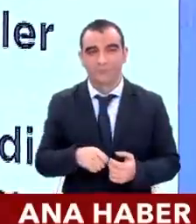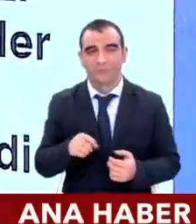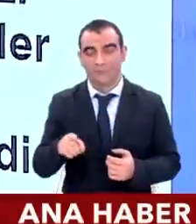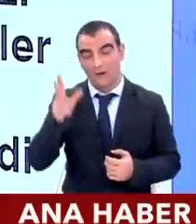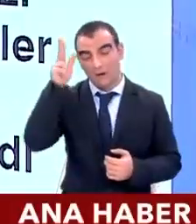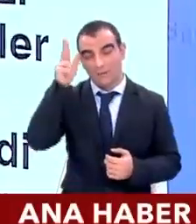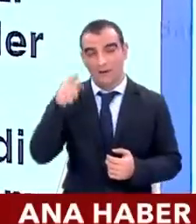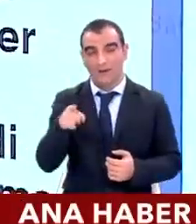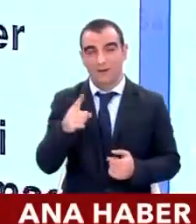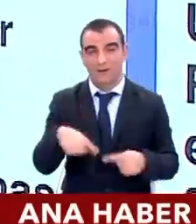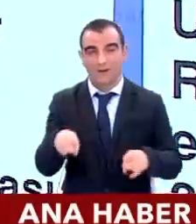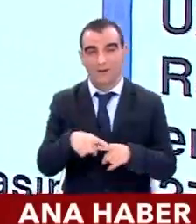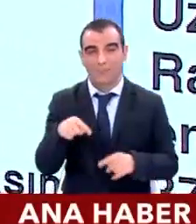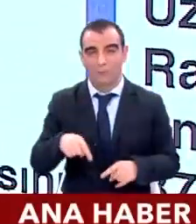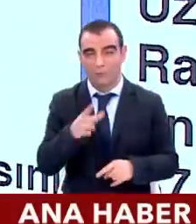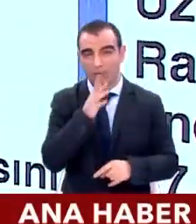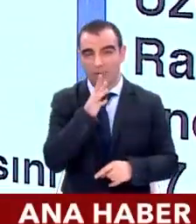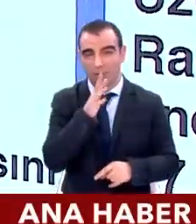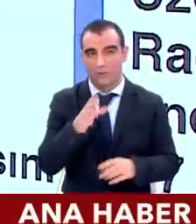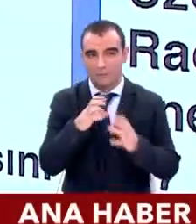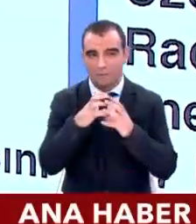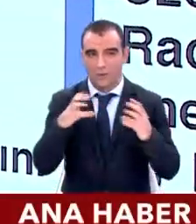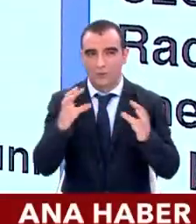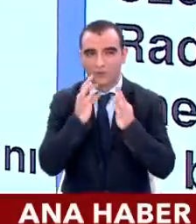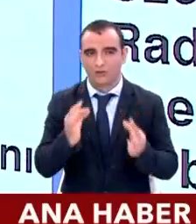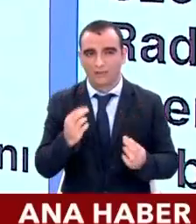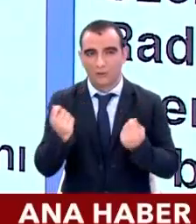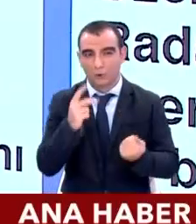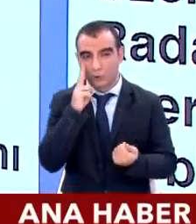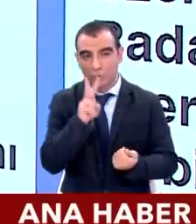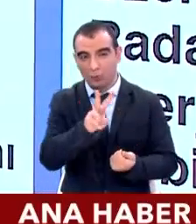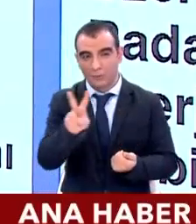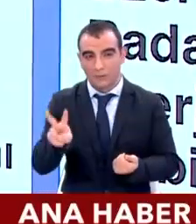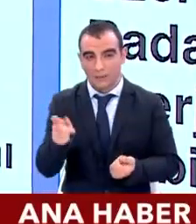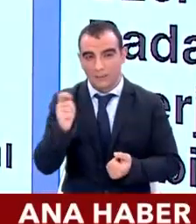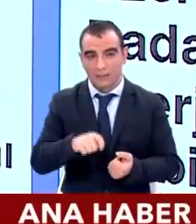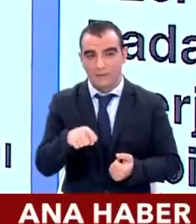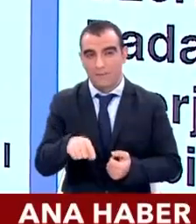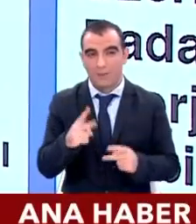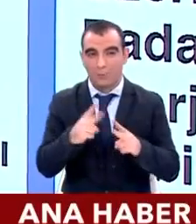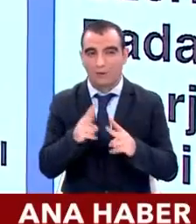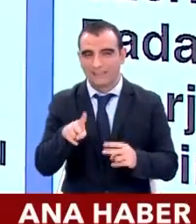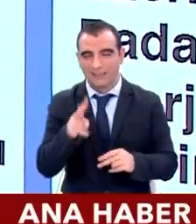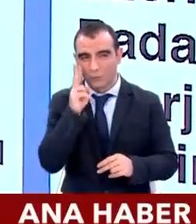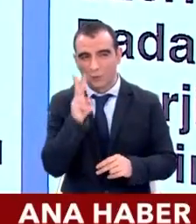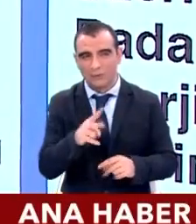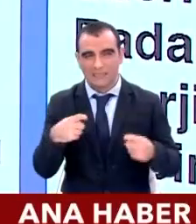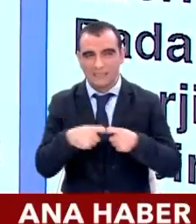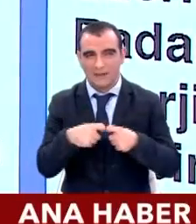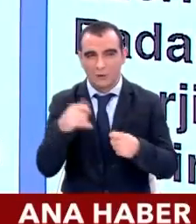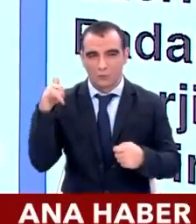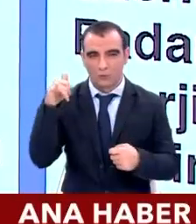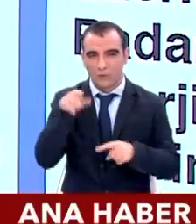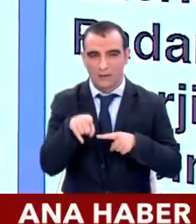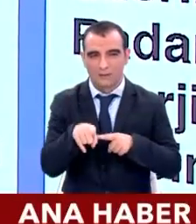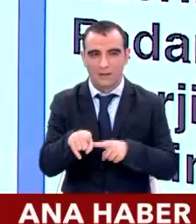Amerikalılar da Amerikalılar da bunu fark ediyorlar ve balon Çin için gözlem yapan bir istihbarat bağımlı olduğu tespit ediliyor Savaş uçağıyla Takip